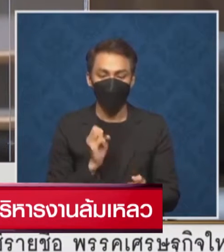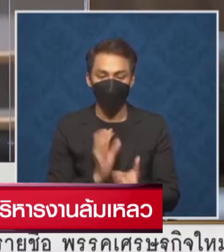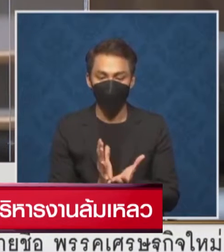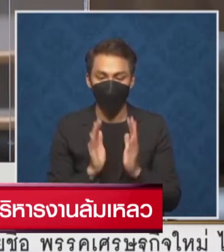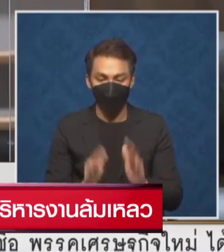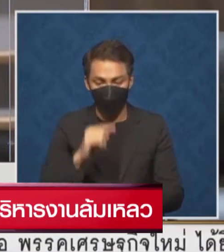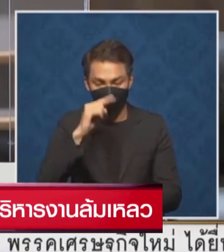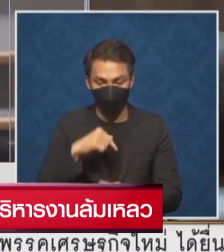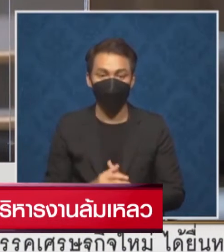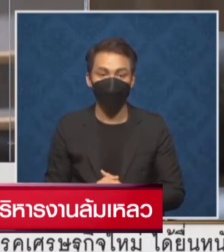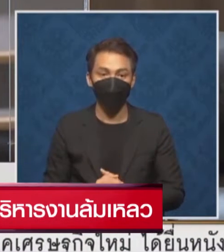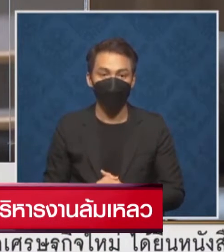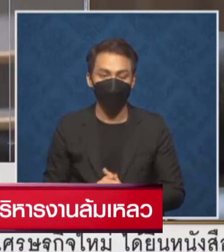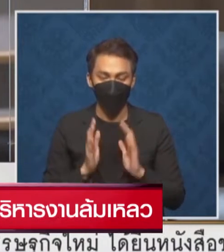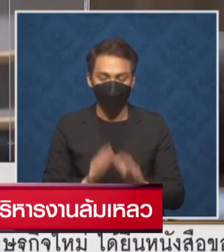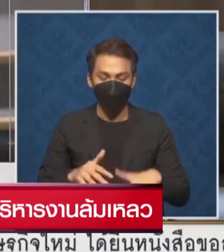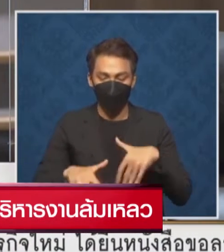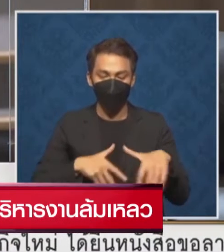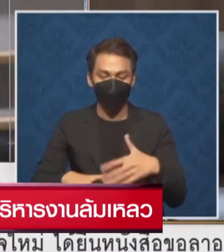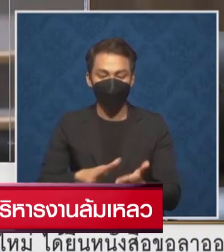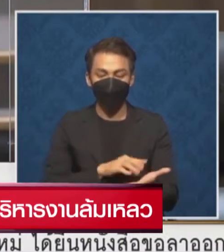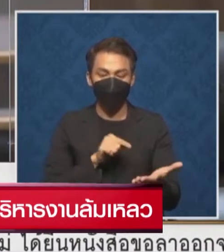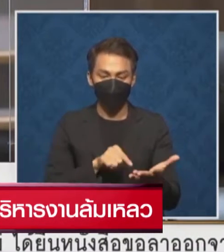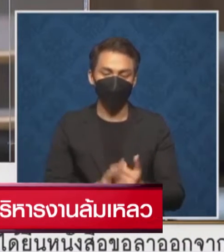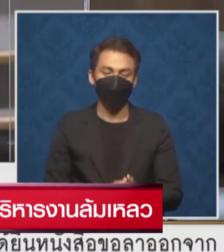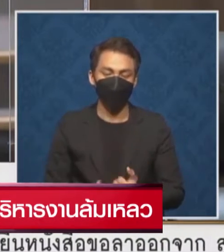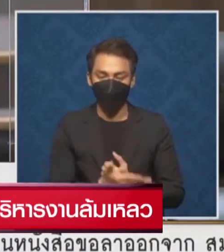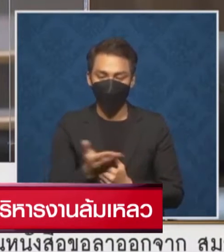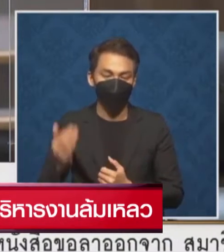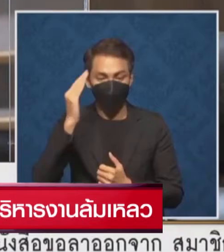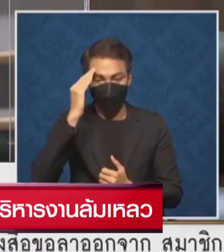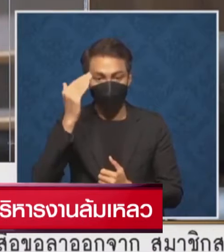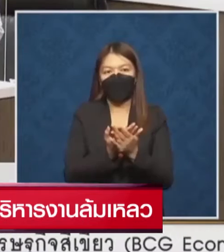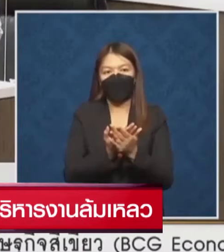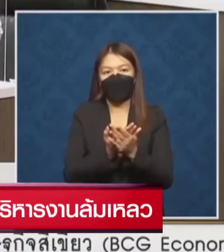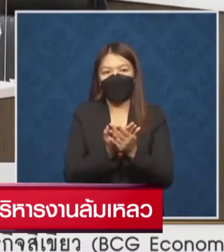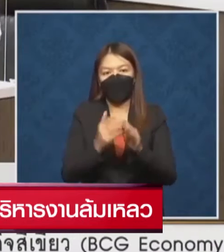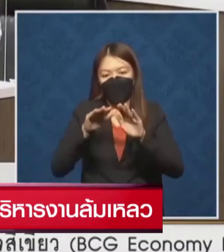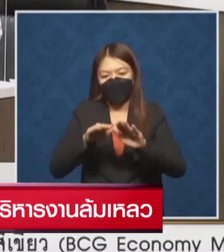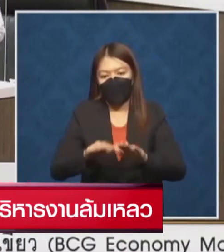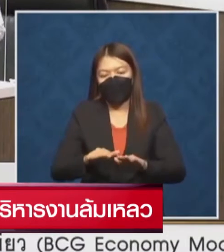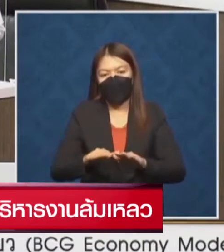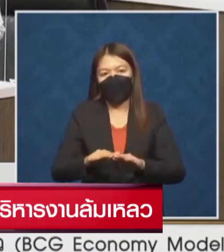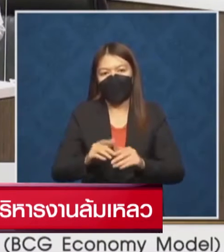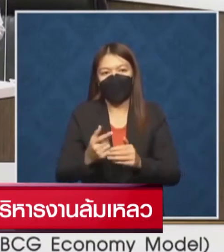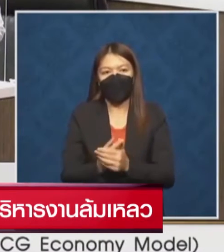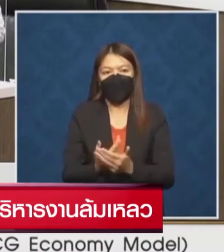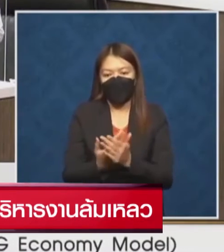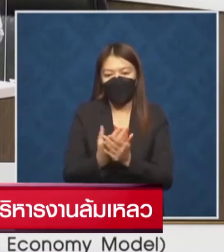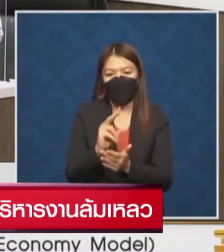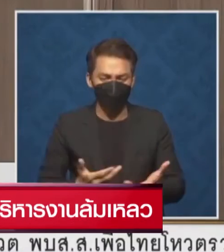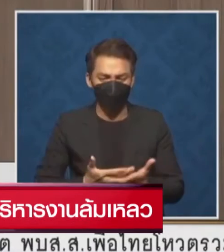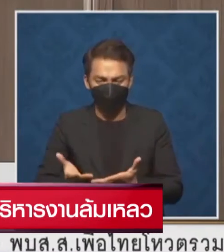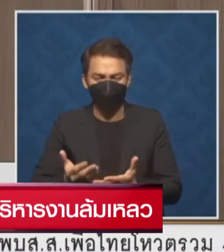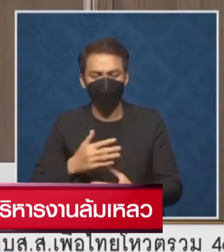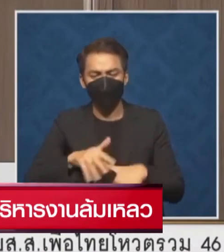ไหนฝ่ายค้านยังย้ำว่านายกเนี่ยต้องลาออกหรือไม่ก็ยุบสภาโดยส.ส.เชียงใหม่พรรคเพื่อไทยนางสาวทั